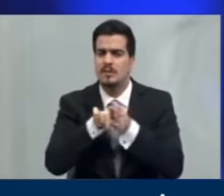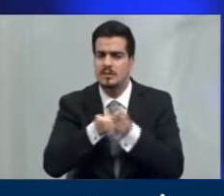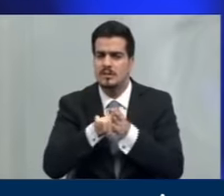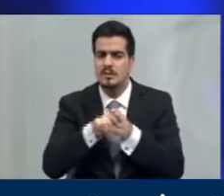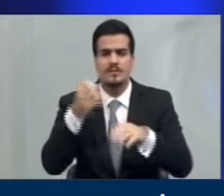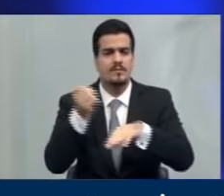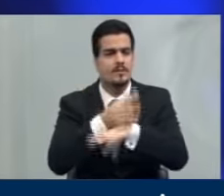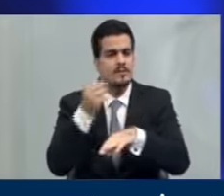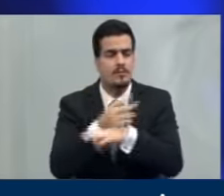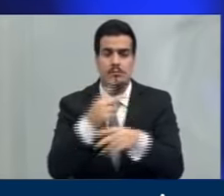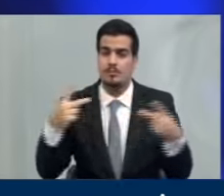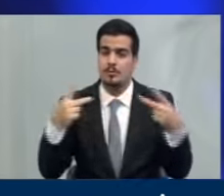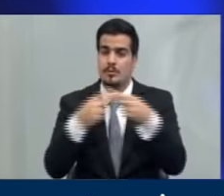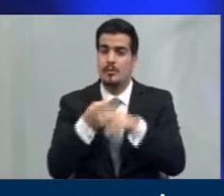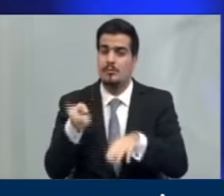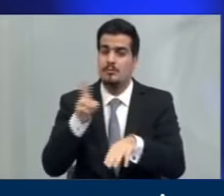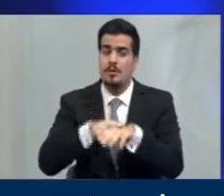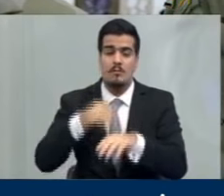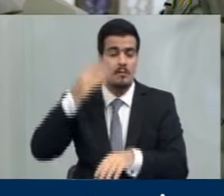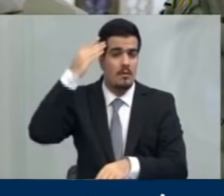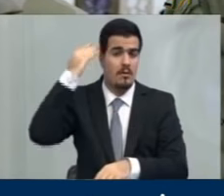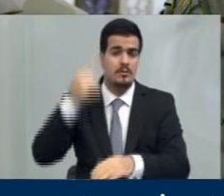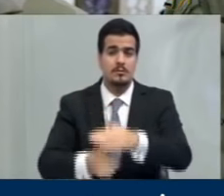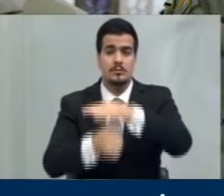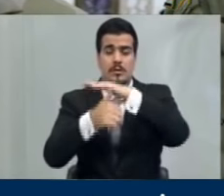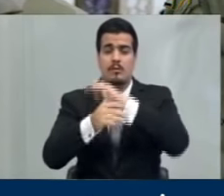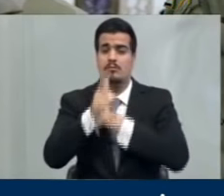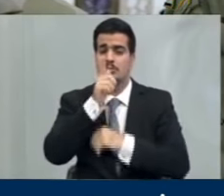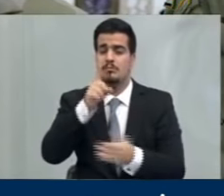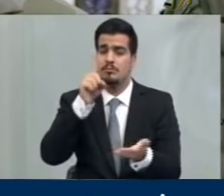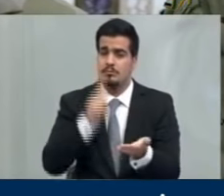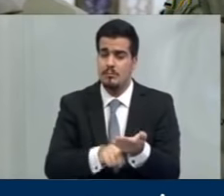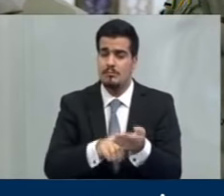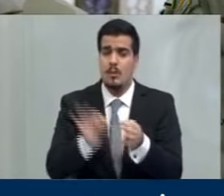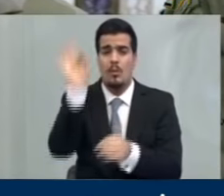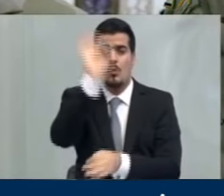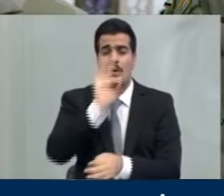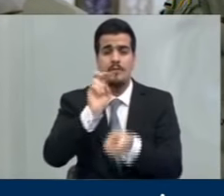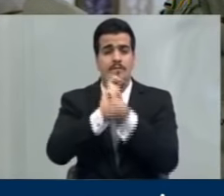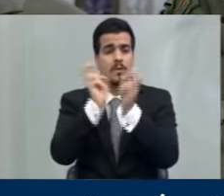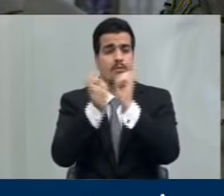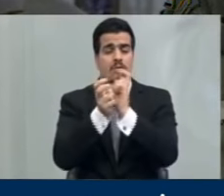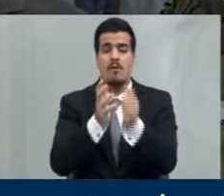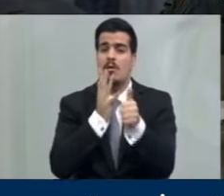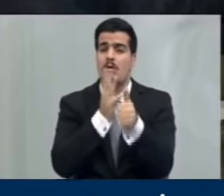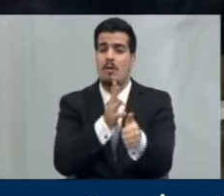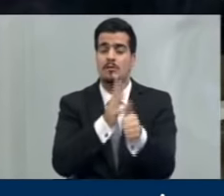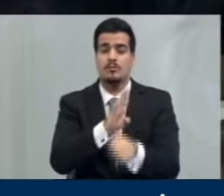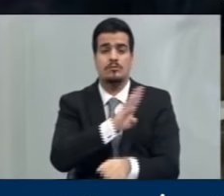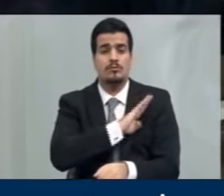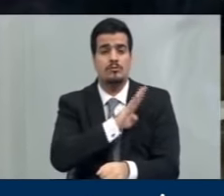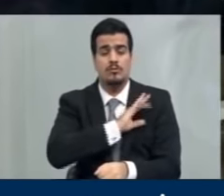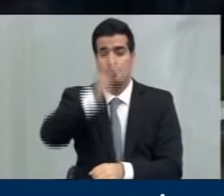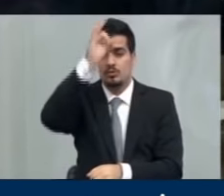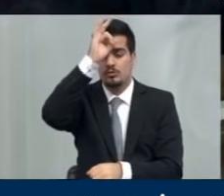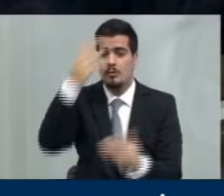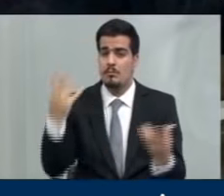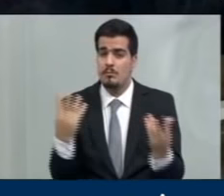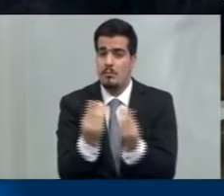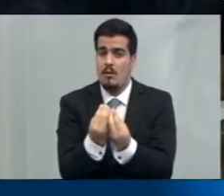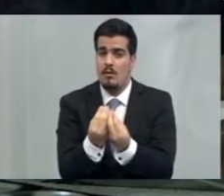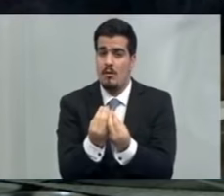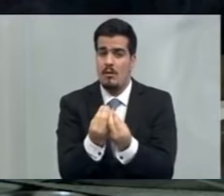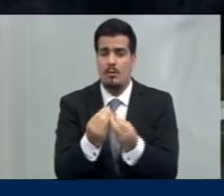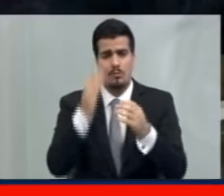والوحشية والتقسيم. الكاظمي من الفلوجة، وخلال كلمته مع القيادات الأمنية والعسكرية حيا